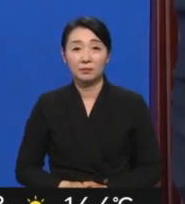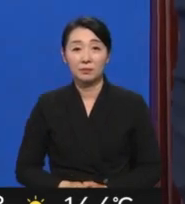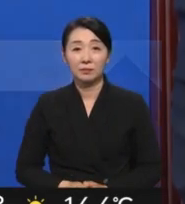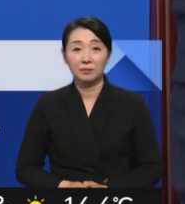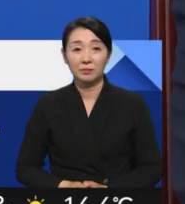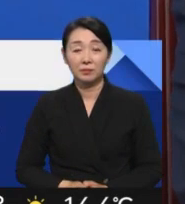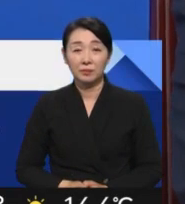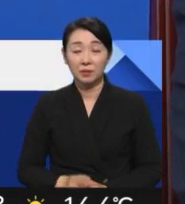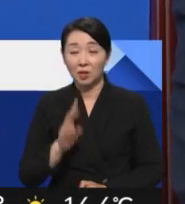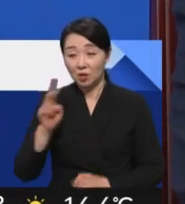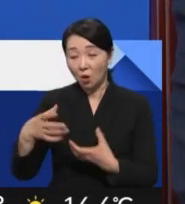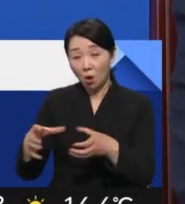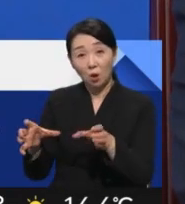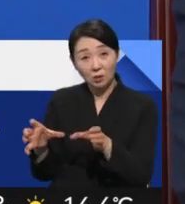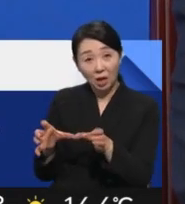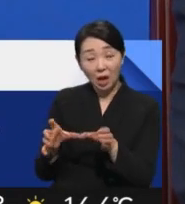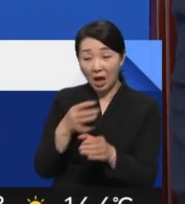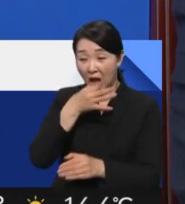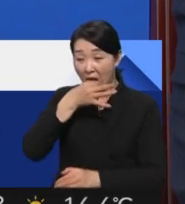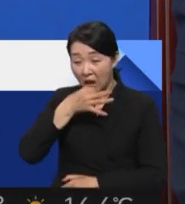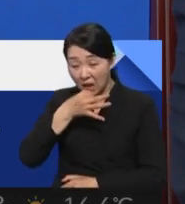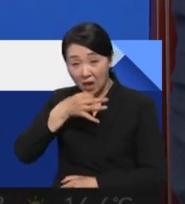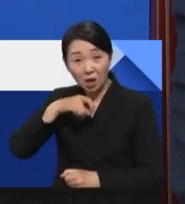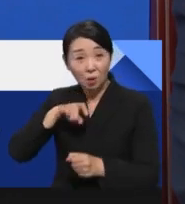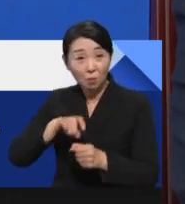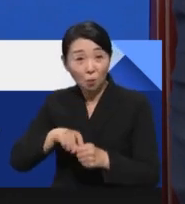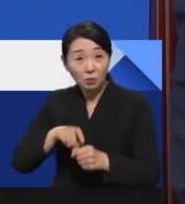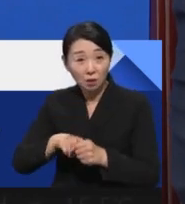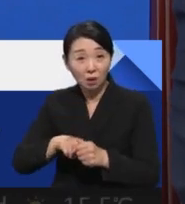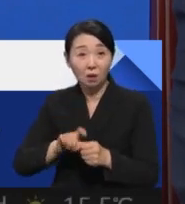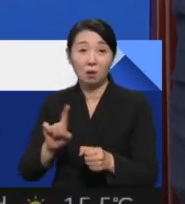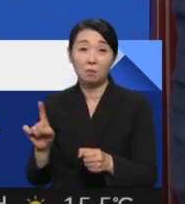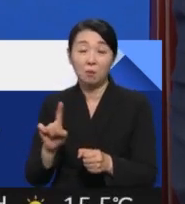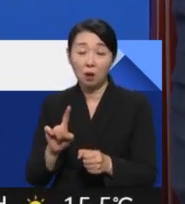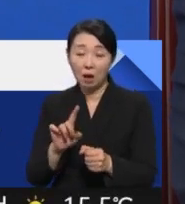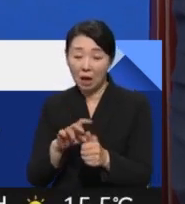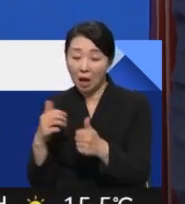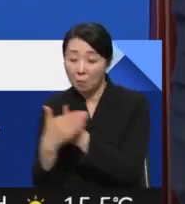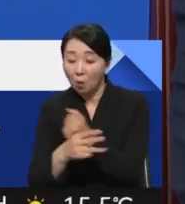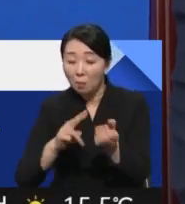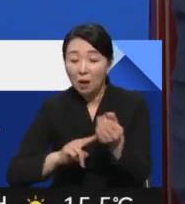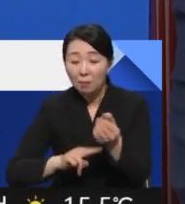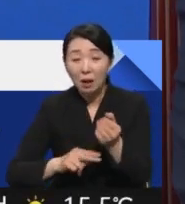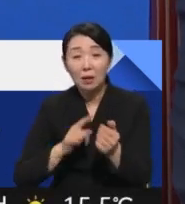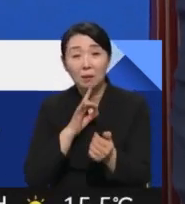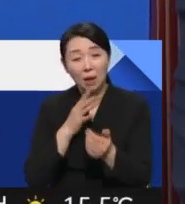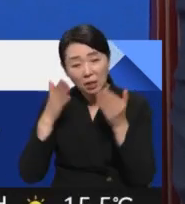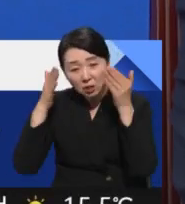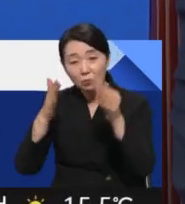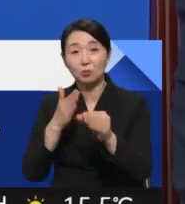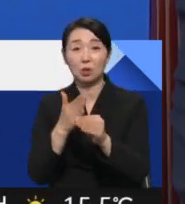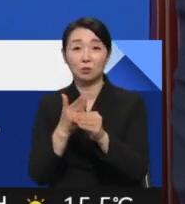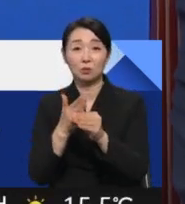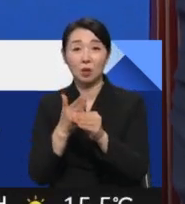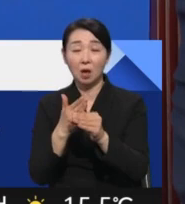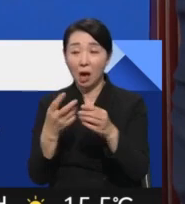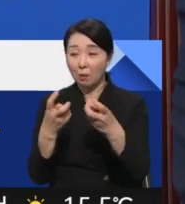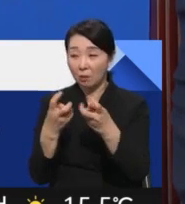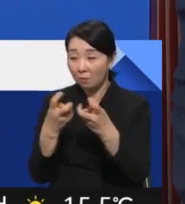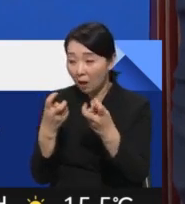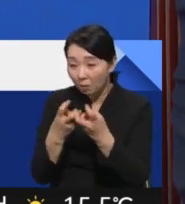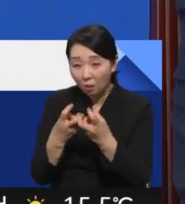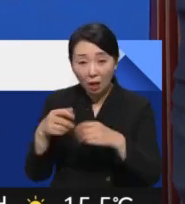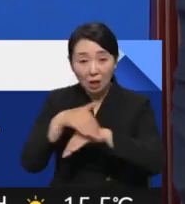집권 여당은 당리당략을 위한 무책임한 안보파리에만 열중하고 있습니다. 아무런 대안도 전략도